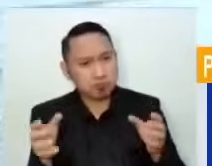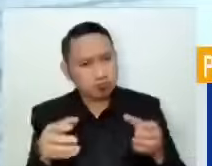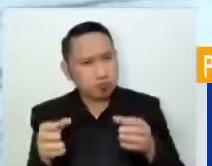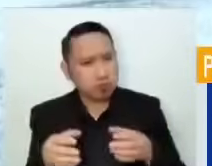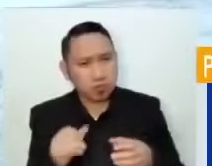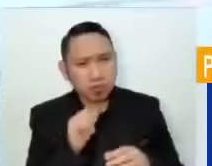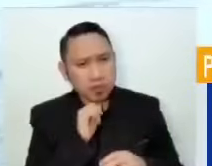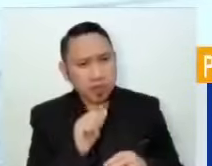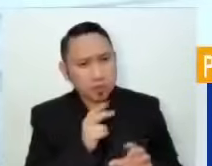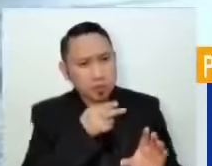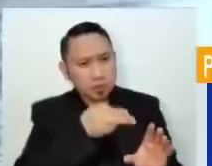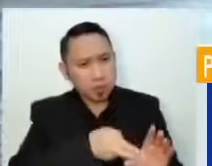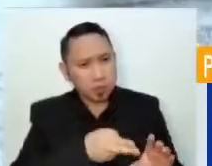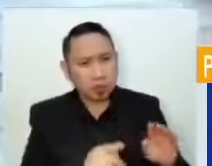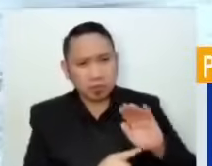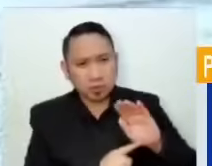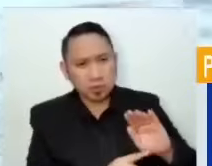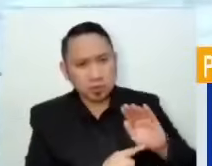ayon po sa aming